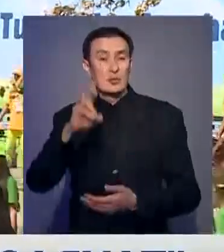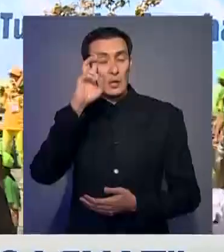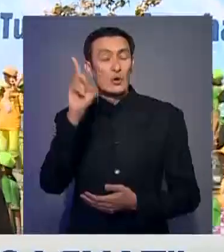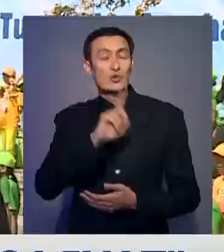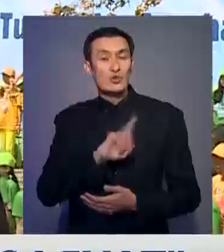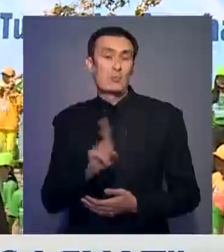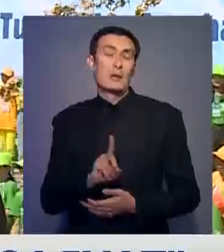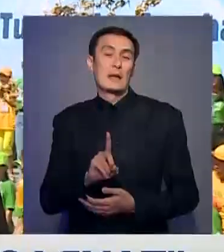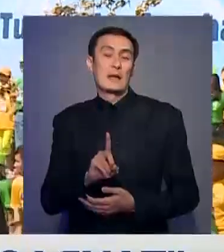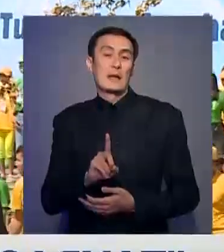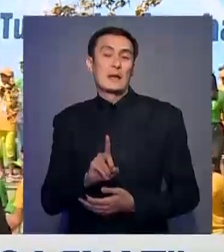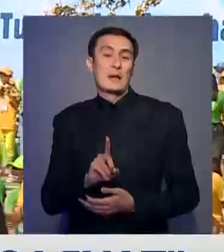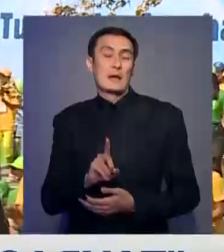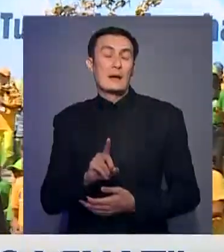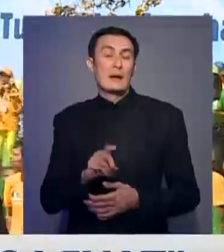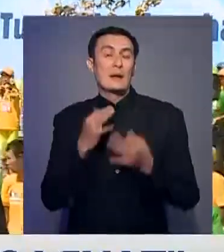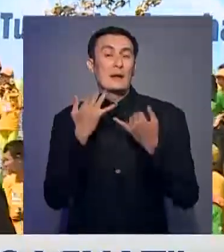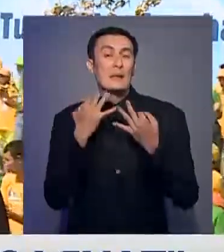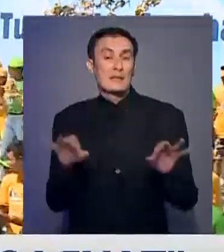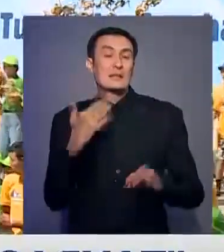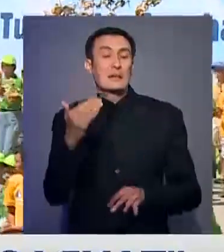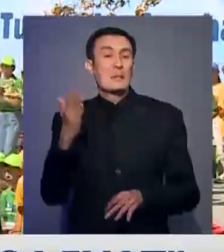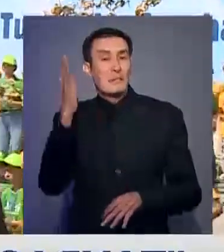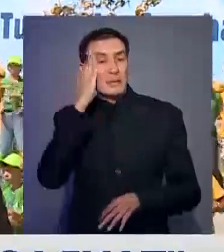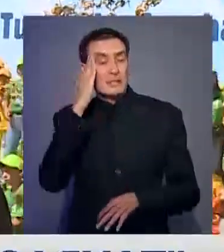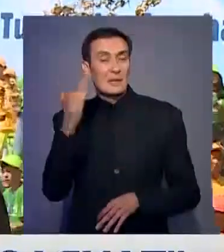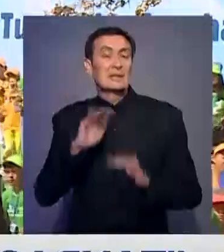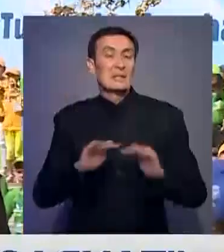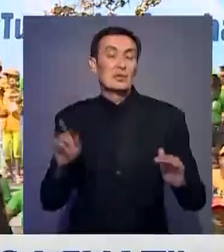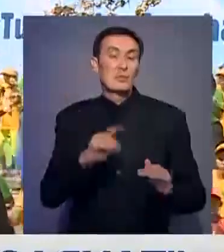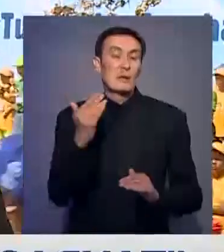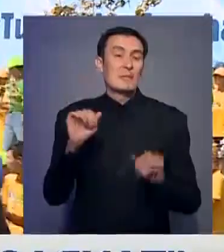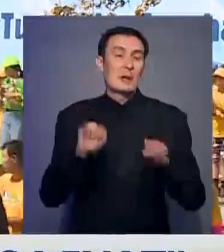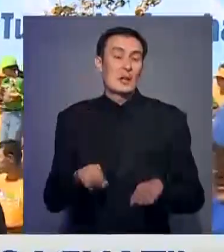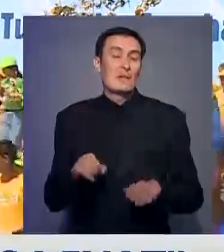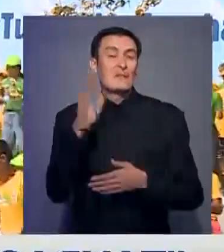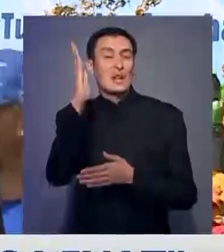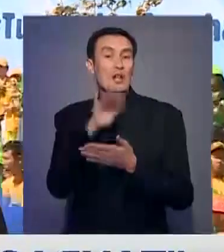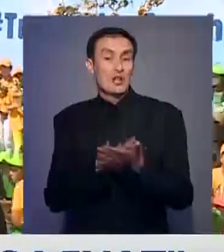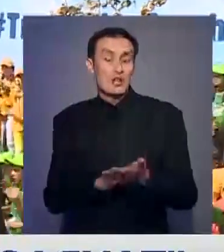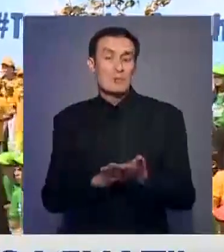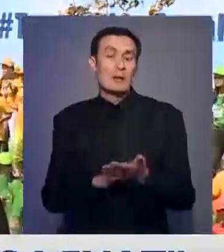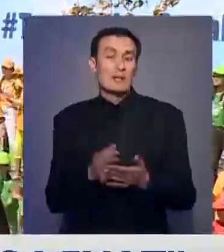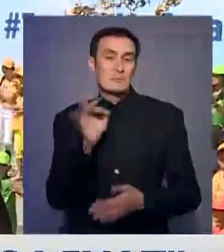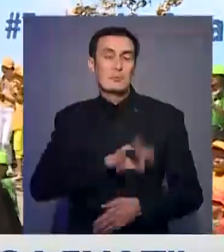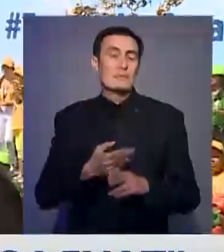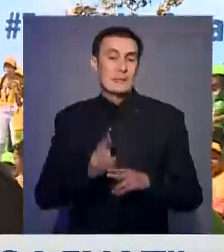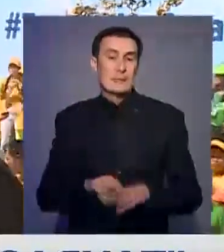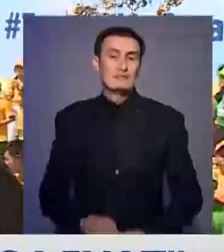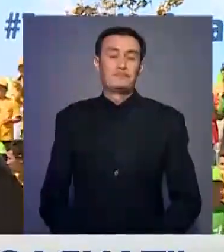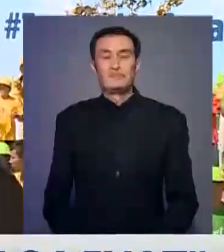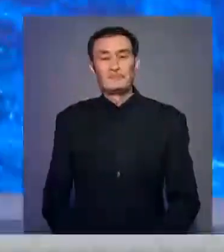чтобы адаптировать и раскрыть их потенциал, самих детей, чтобы они могли во взрослой жизни в дальнейшем эти инструменты применять.